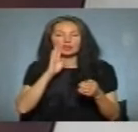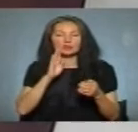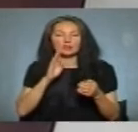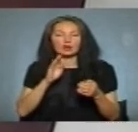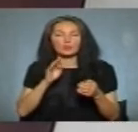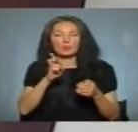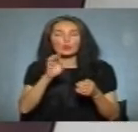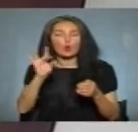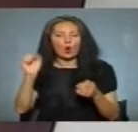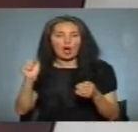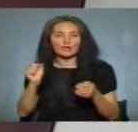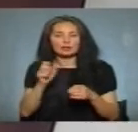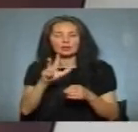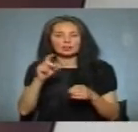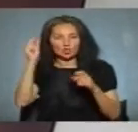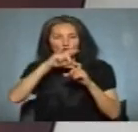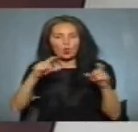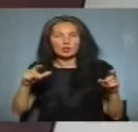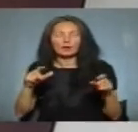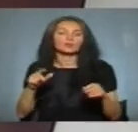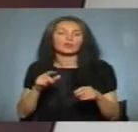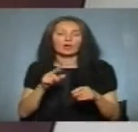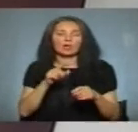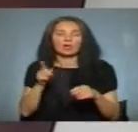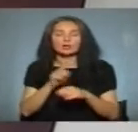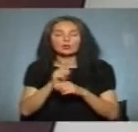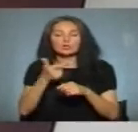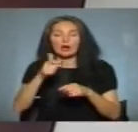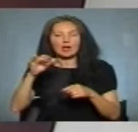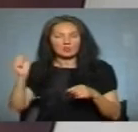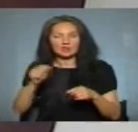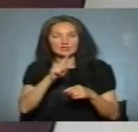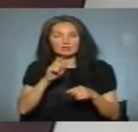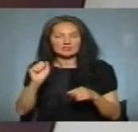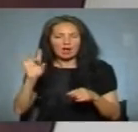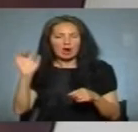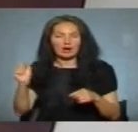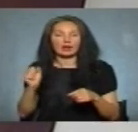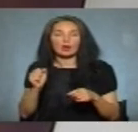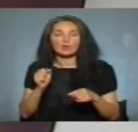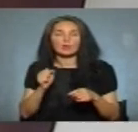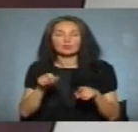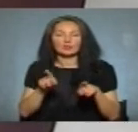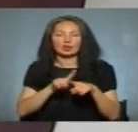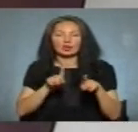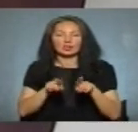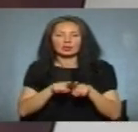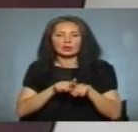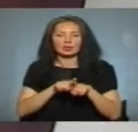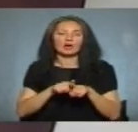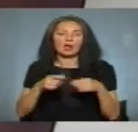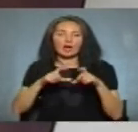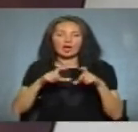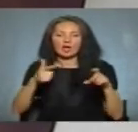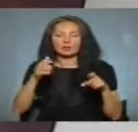випускниця Тернопільської української гімназії Роксолана Заремба та випускник школи колегіуму імені патріарха Йосифа Сліпого Дмитро Фірман.